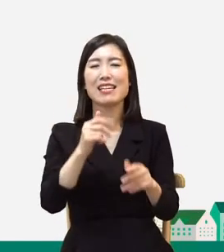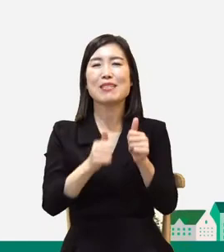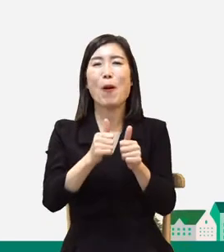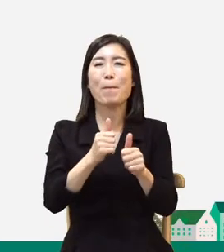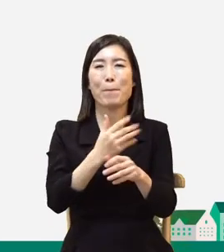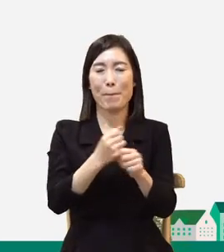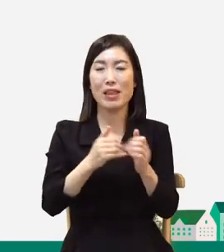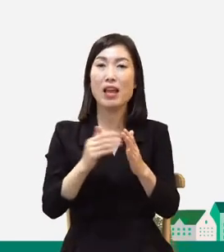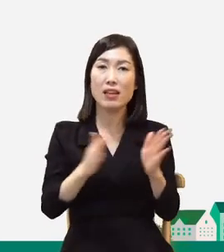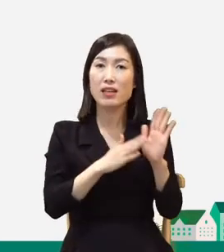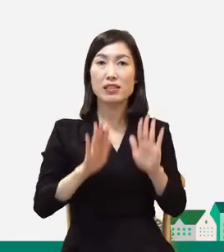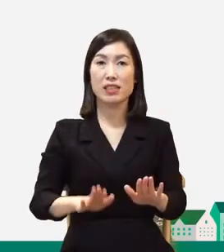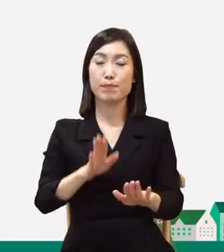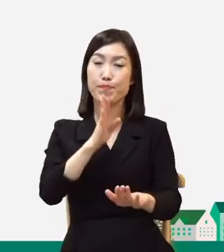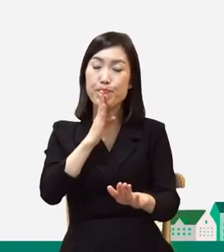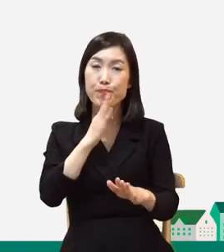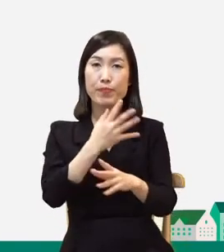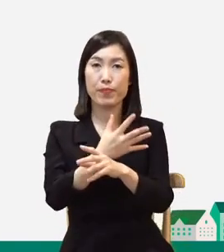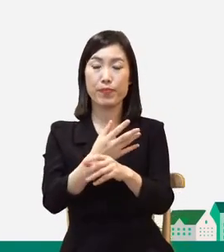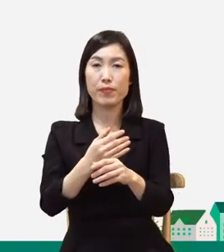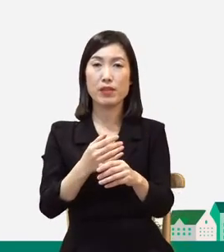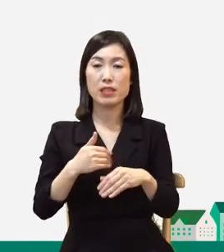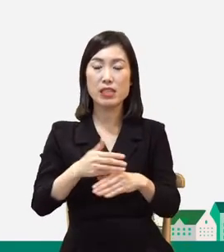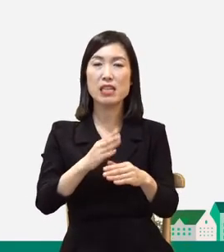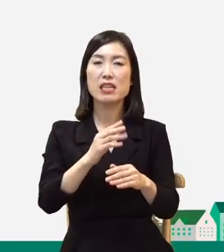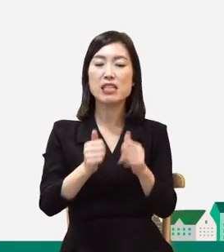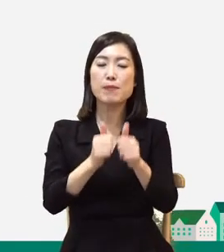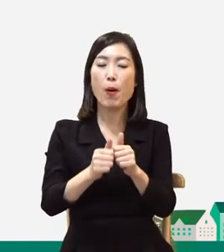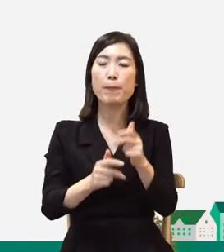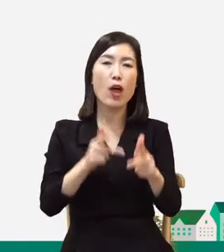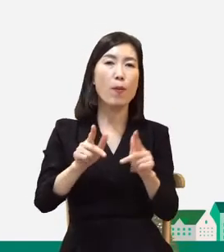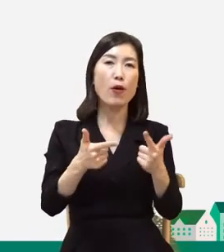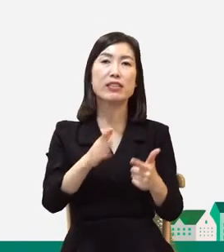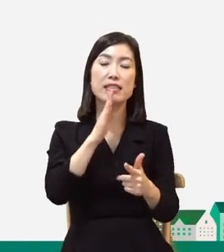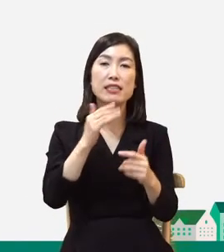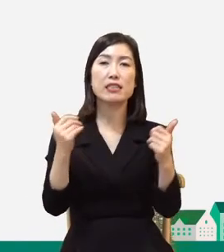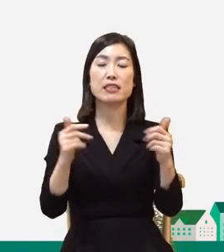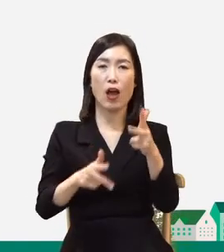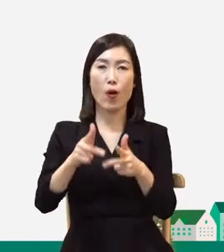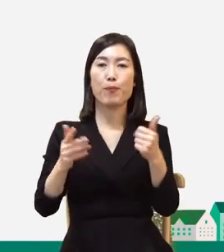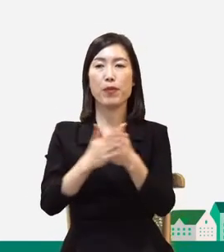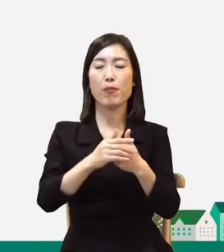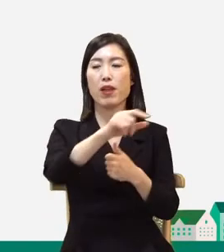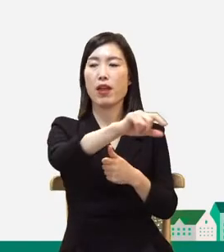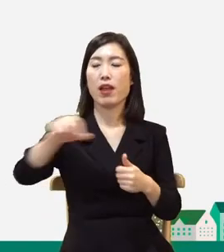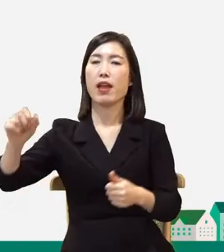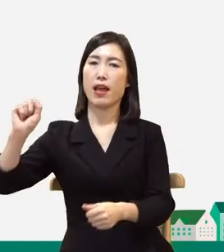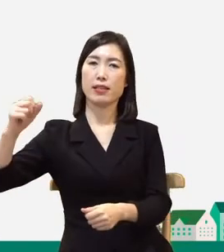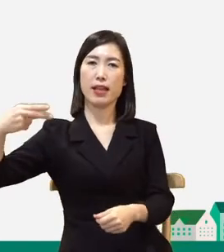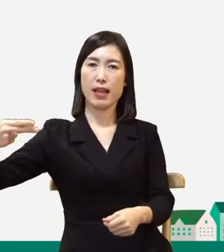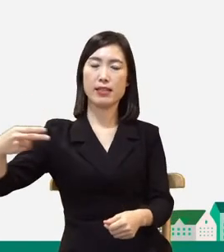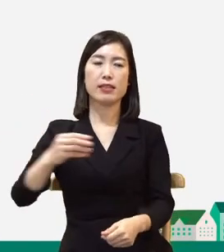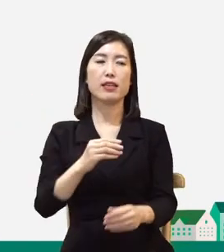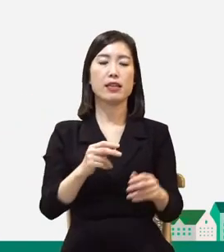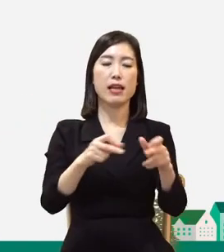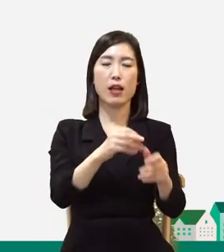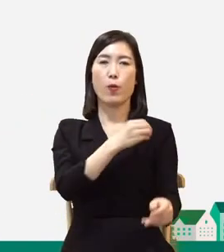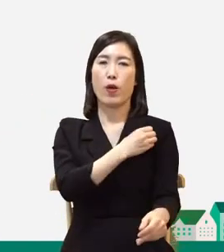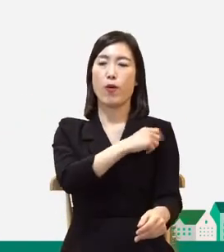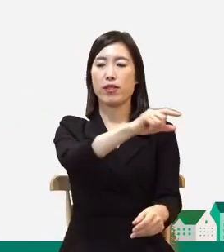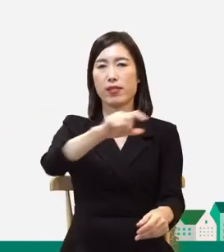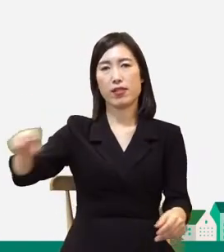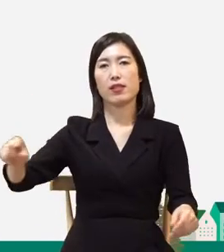바로 계약을 해서 생활을 하시는데 아까 말씀드린 것처럼 이제 다양한 서비스를 제공을 하고 있습니다. 그 서비스의 종류는